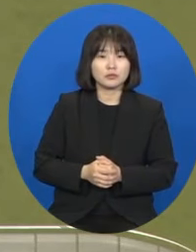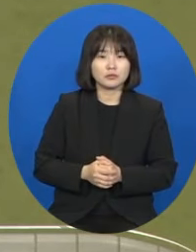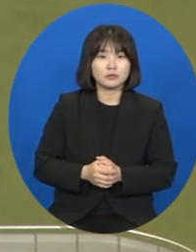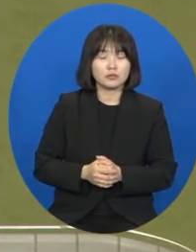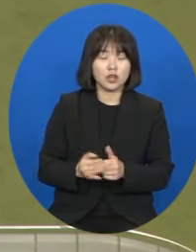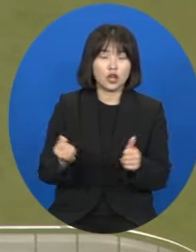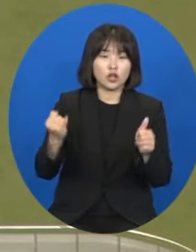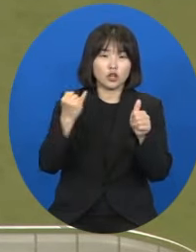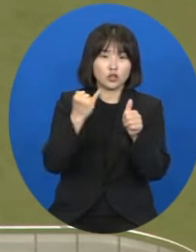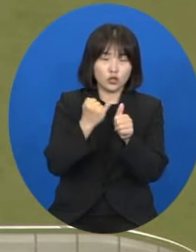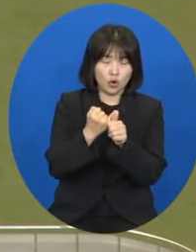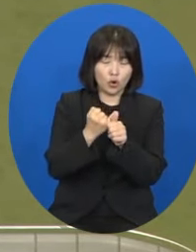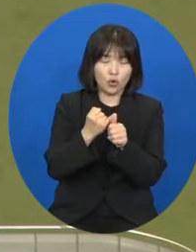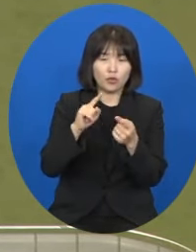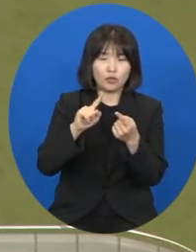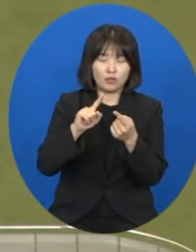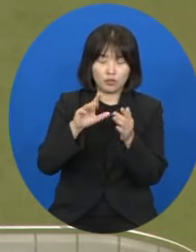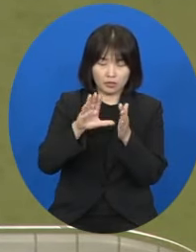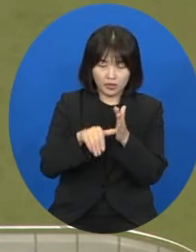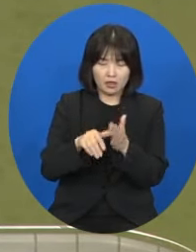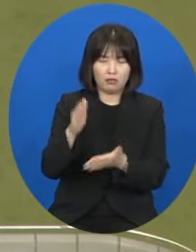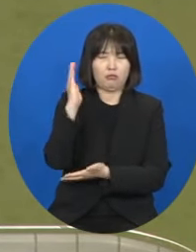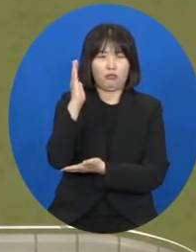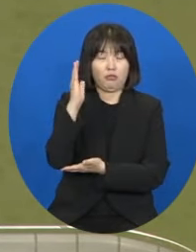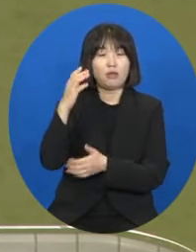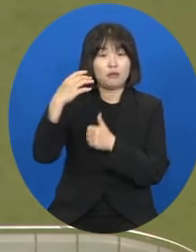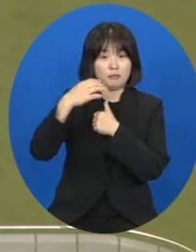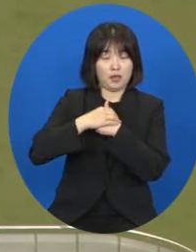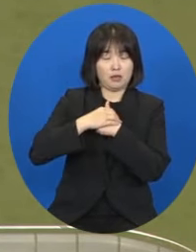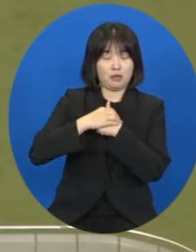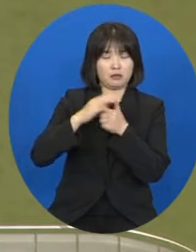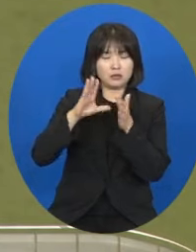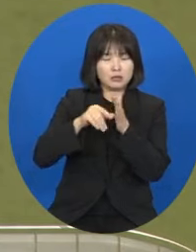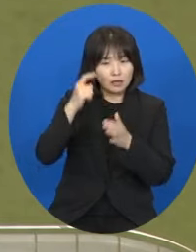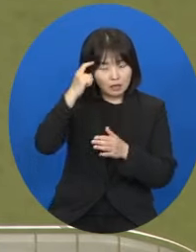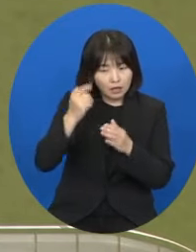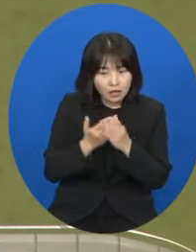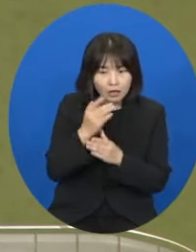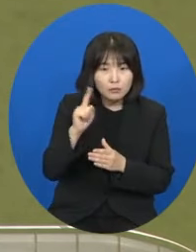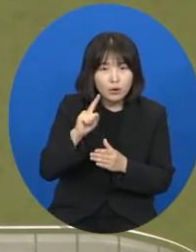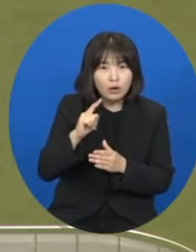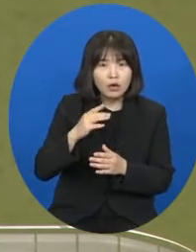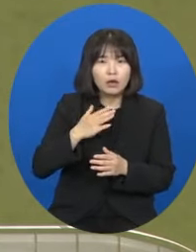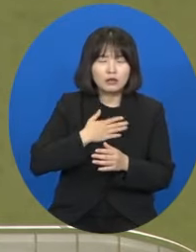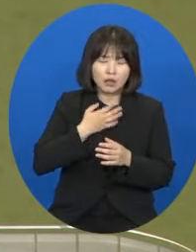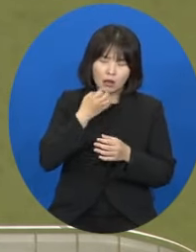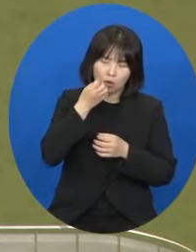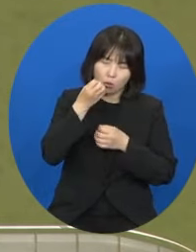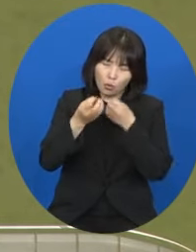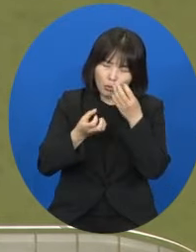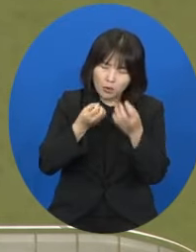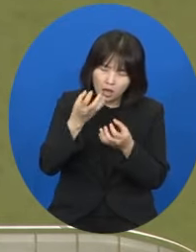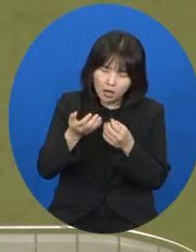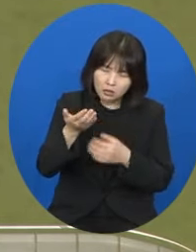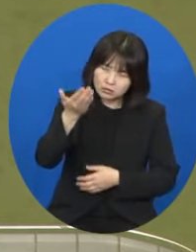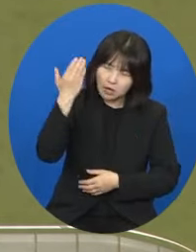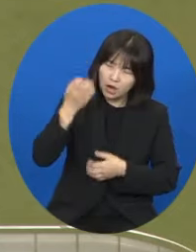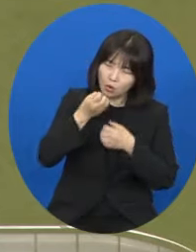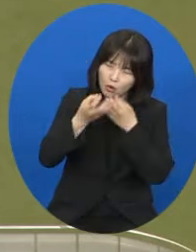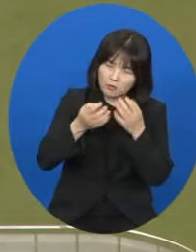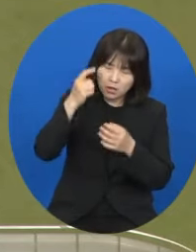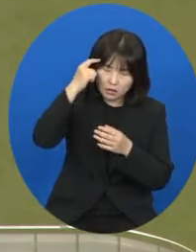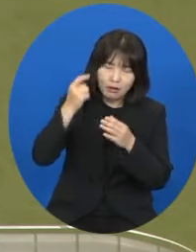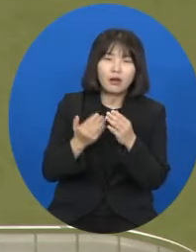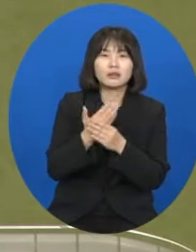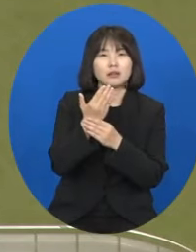주례를 한단 말이에요. 그럼 제가 이제 주례를 하다 보면 뭐가 생각이 나요? 제가 고백했던 게 계속 생각이 나요. 저도